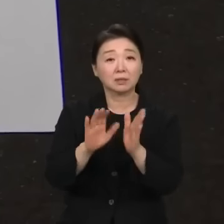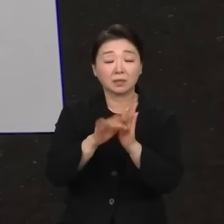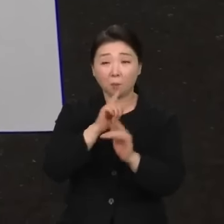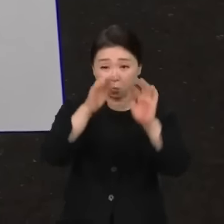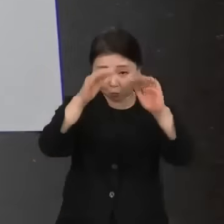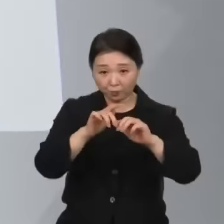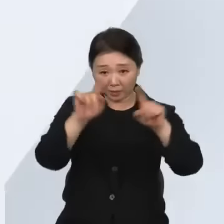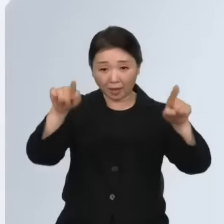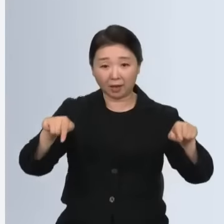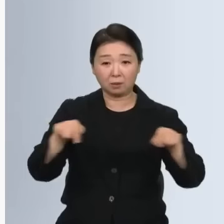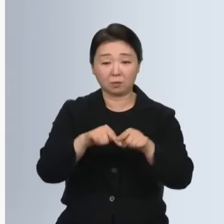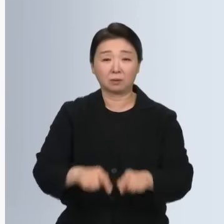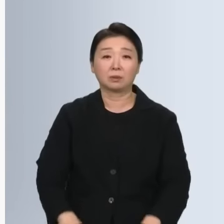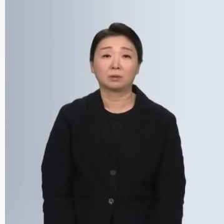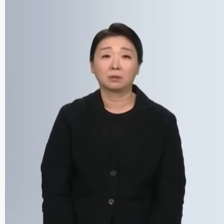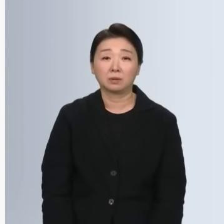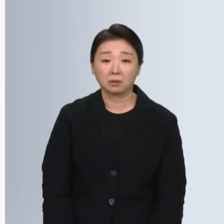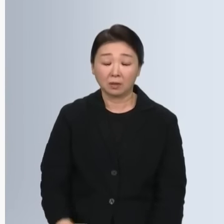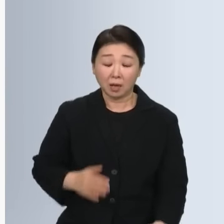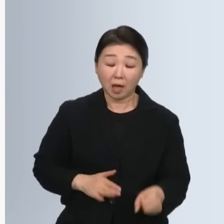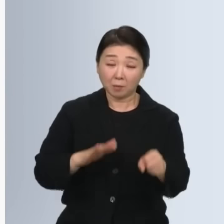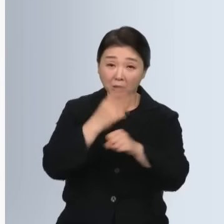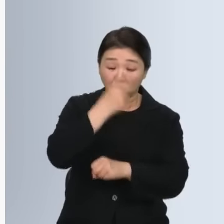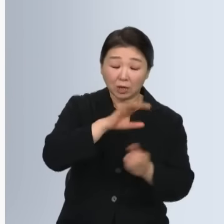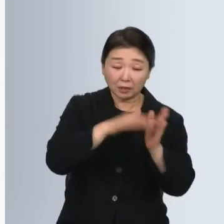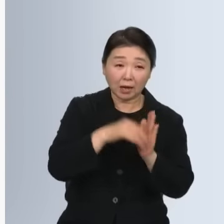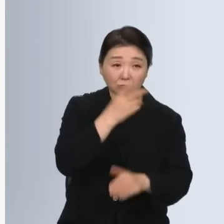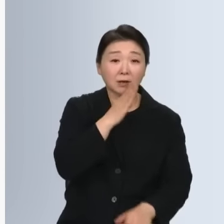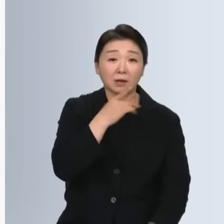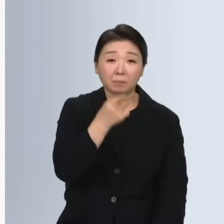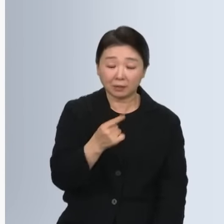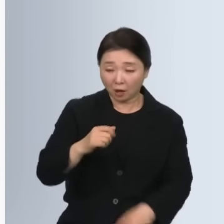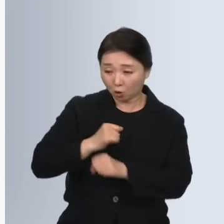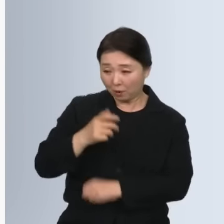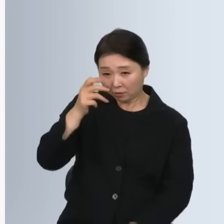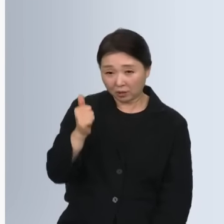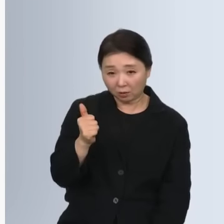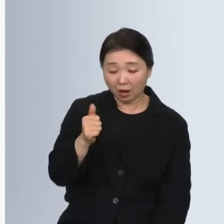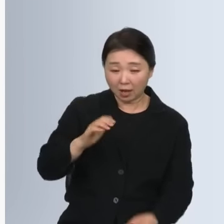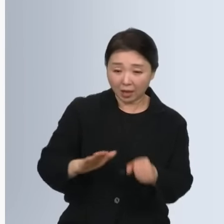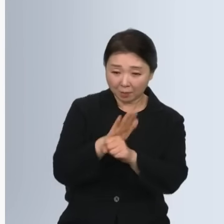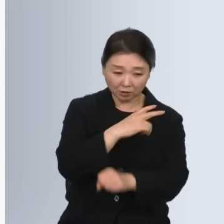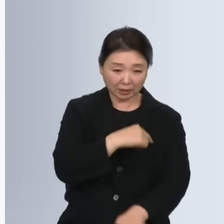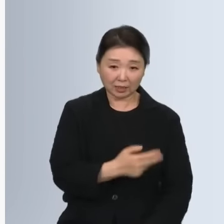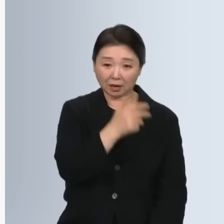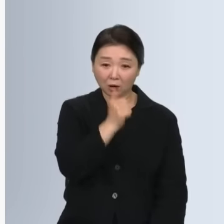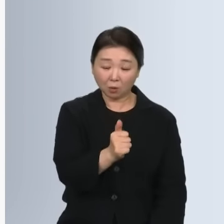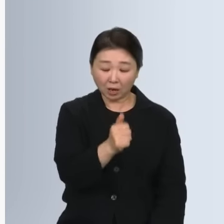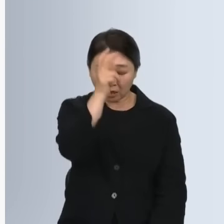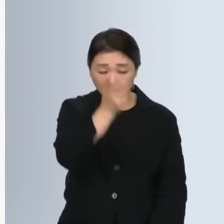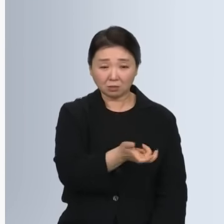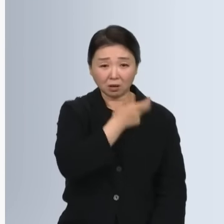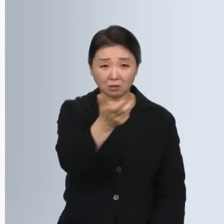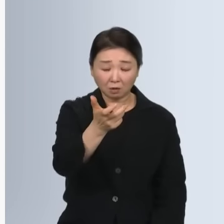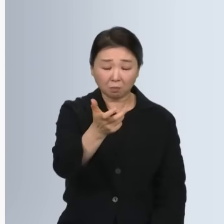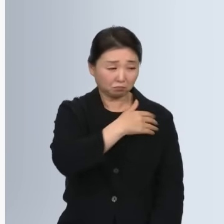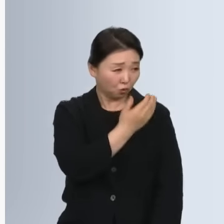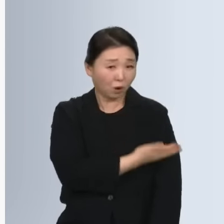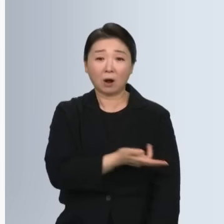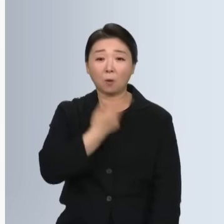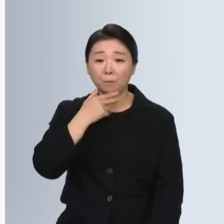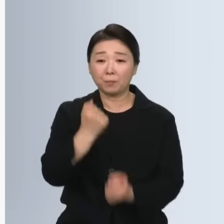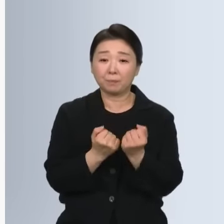보고서입니다. 해병대 수사단의 활동은 수사가 맞다. 국방부 장관이나 해병대 사령관은 이첩보류 지시할 권한이 없다고